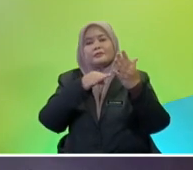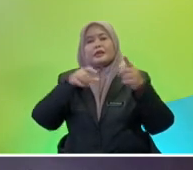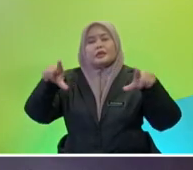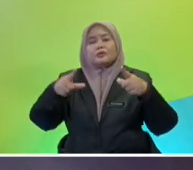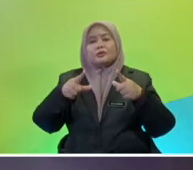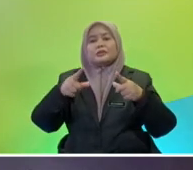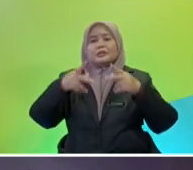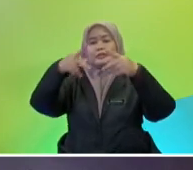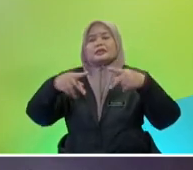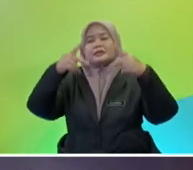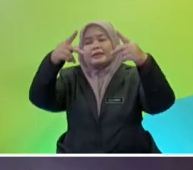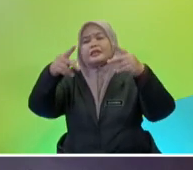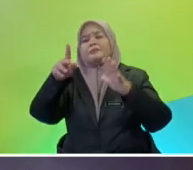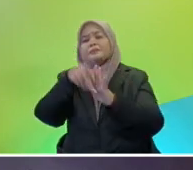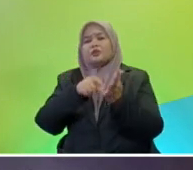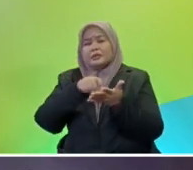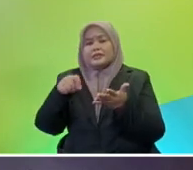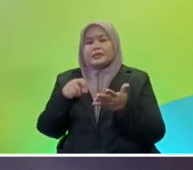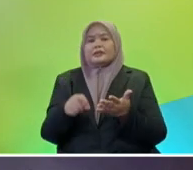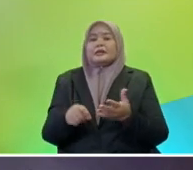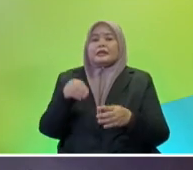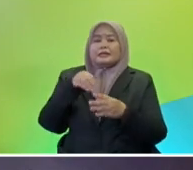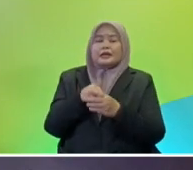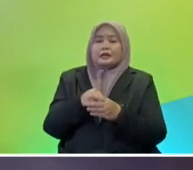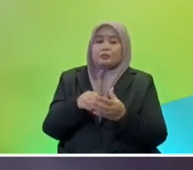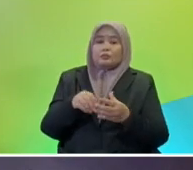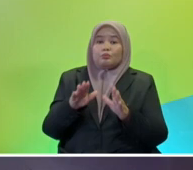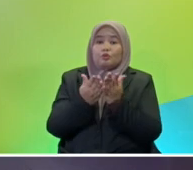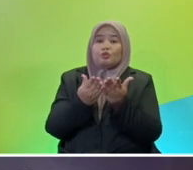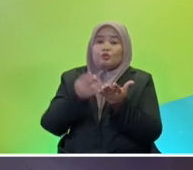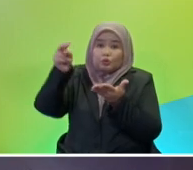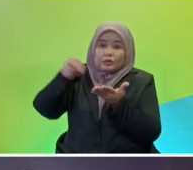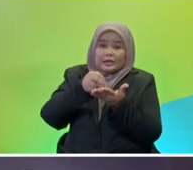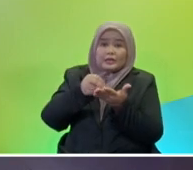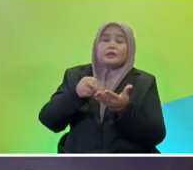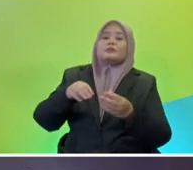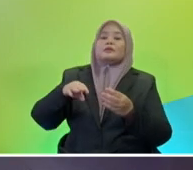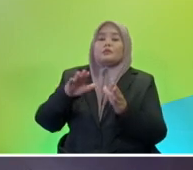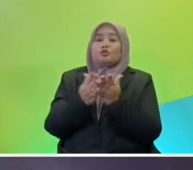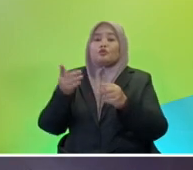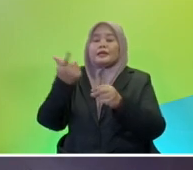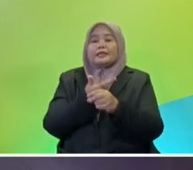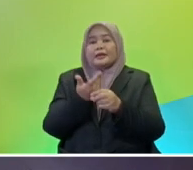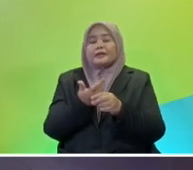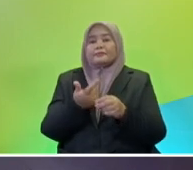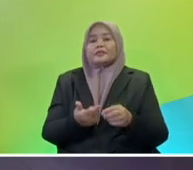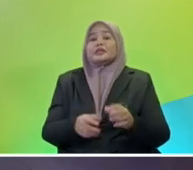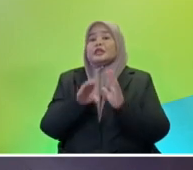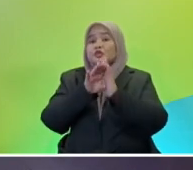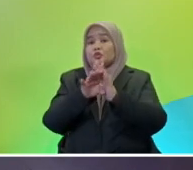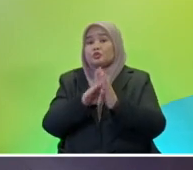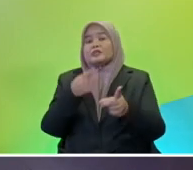kaidah penulisan selain daripada dalam buku nota dalam buku latihan baik dan ini adalah contoh